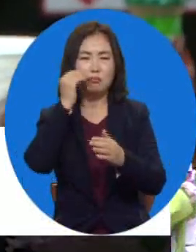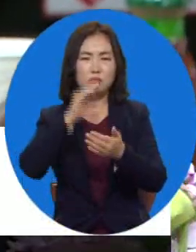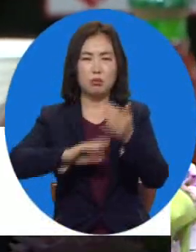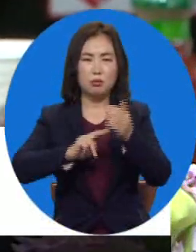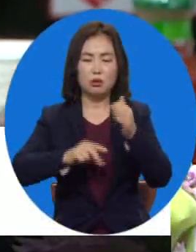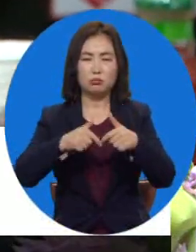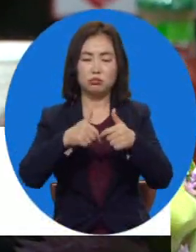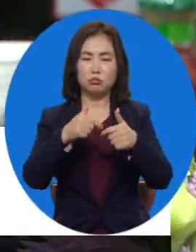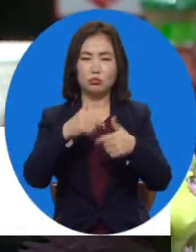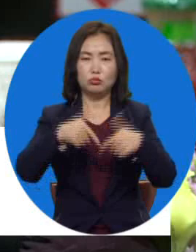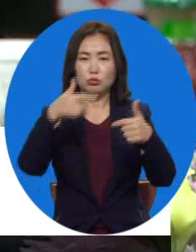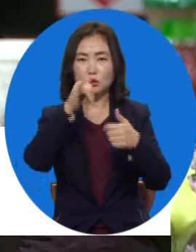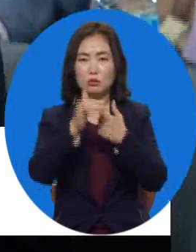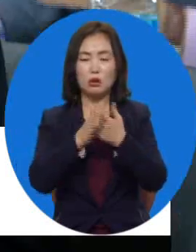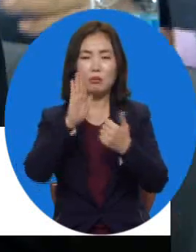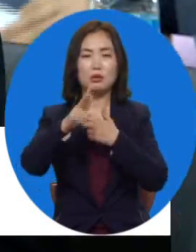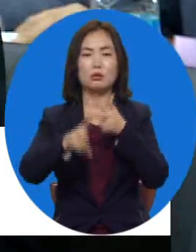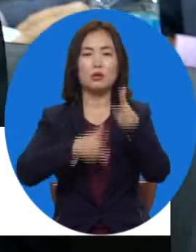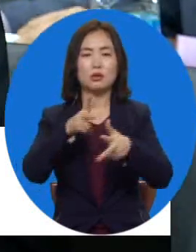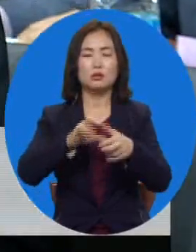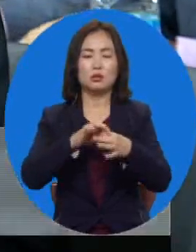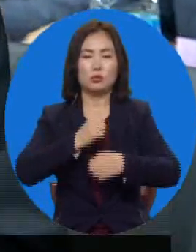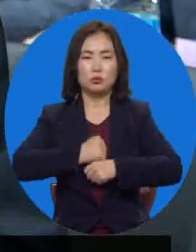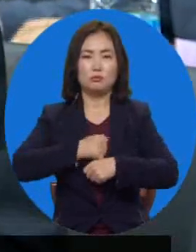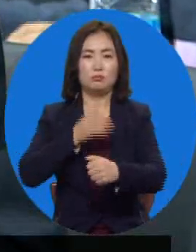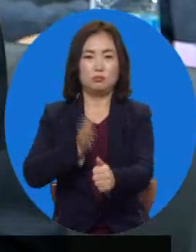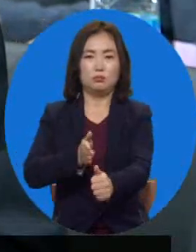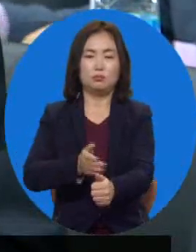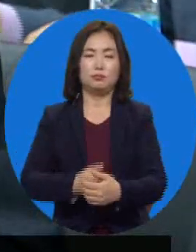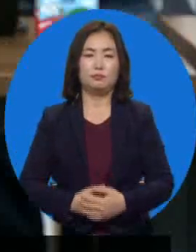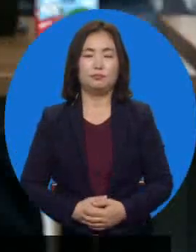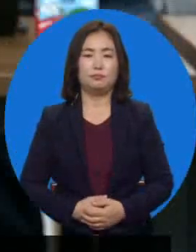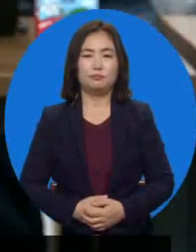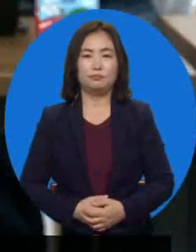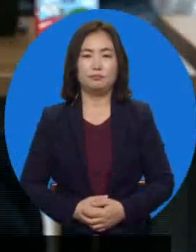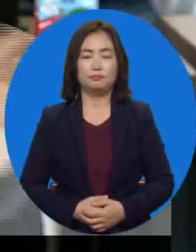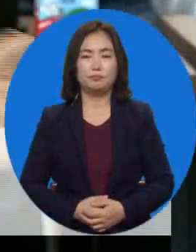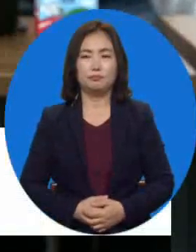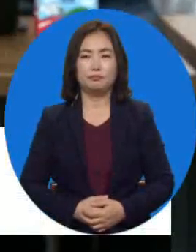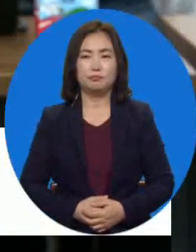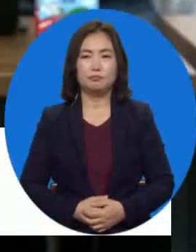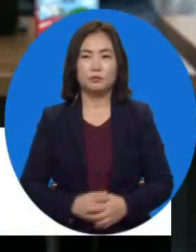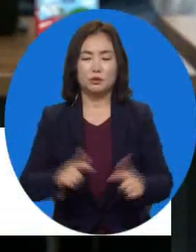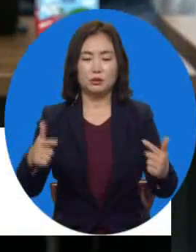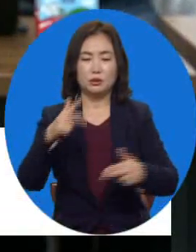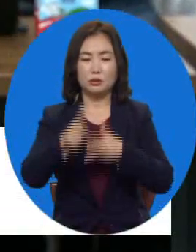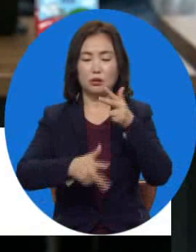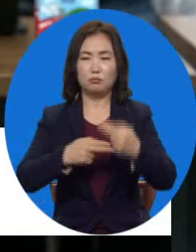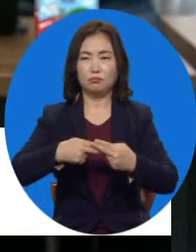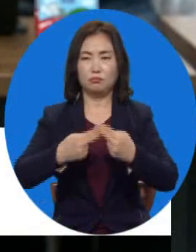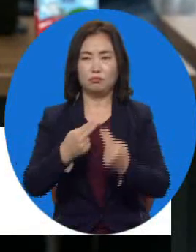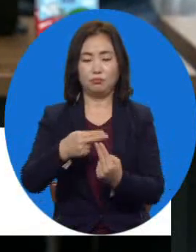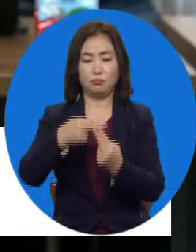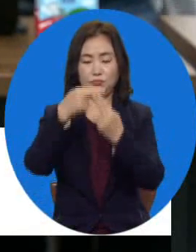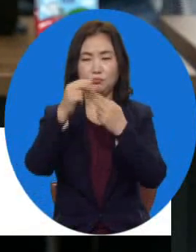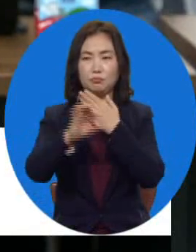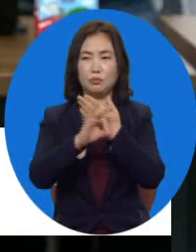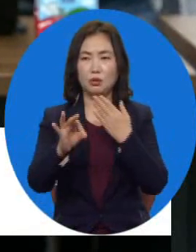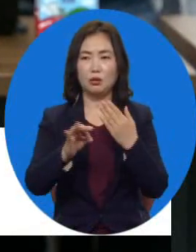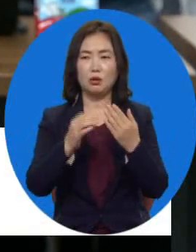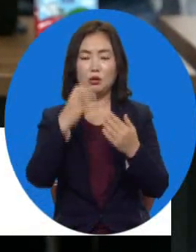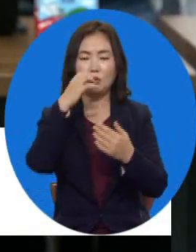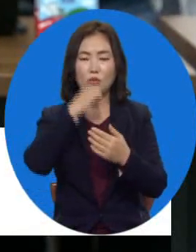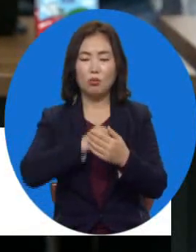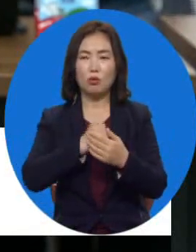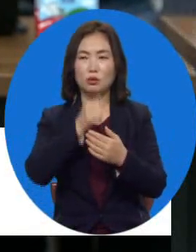있다 며 향후 관련 사업 추진에 주의를 당부했습니다 그 사업들이 누적이 되어서 온다면 결국 단기 숨기기